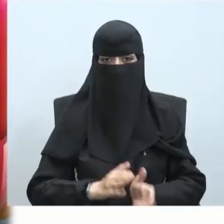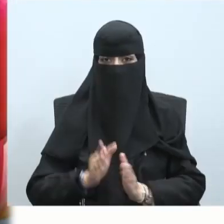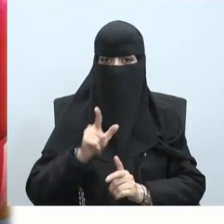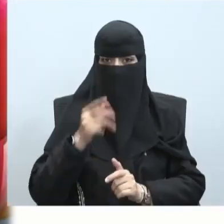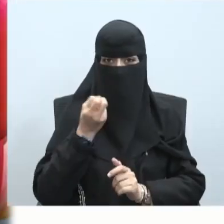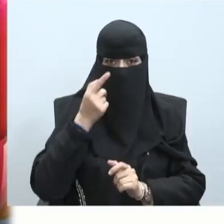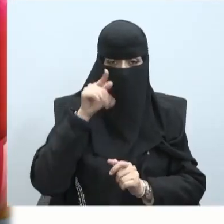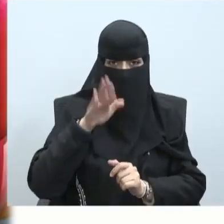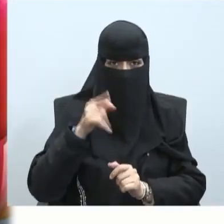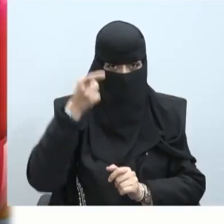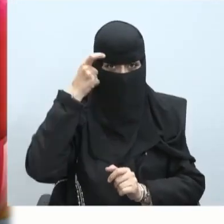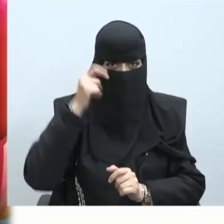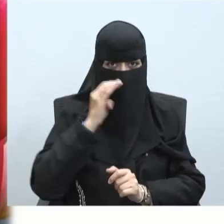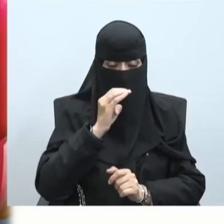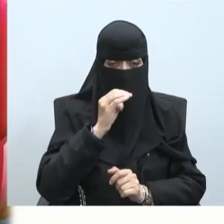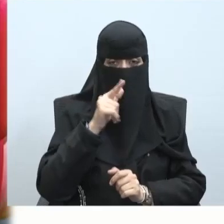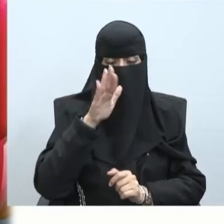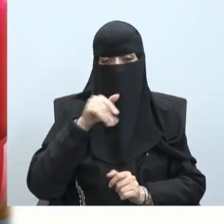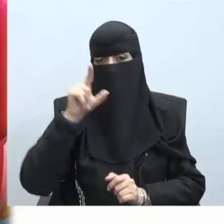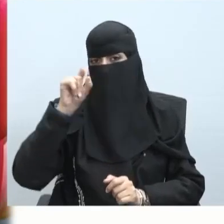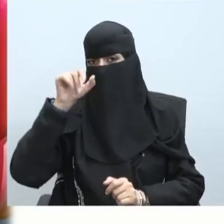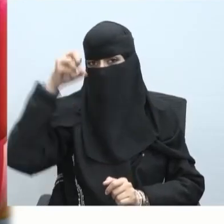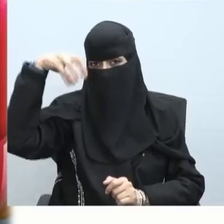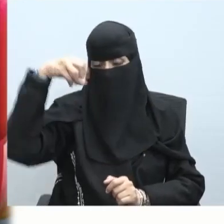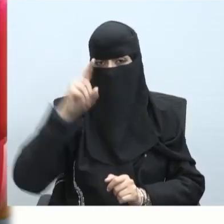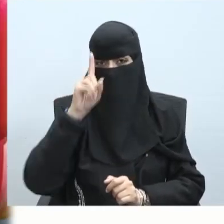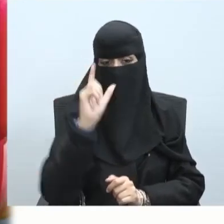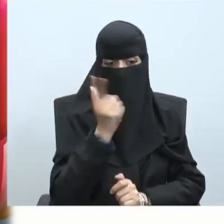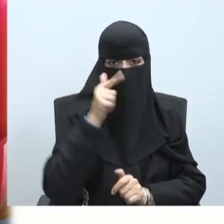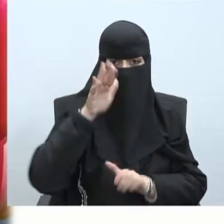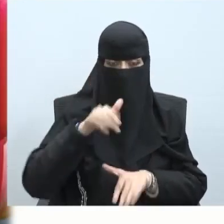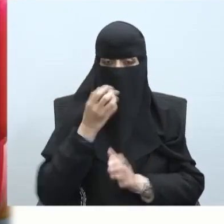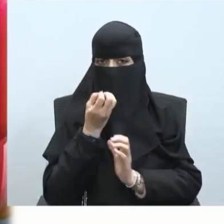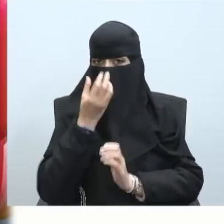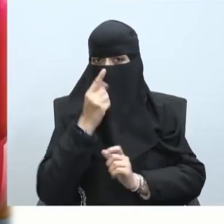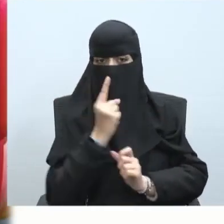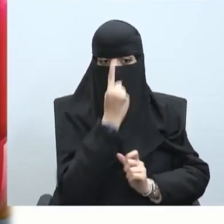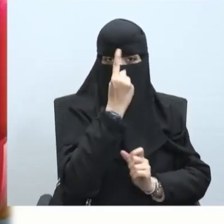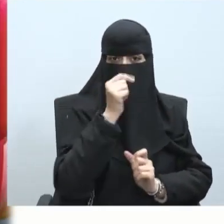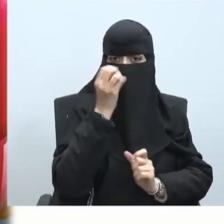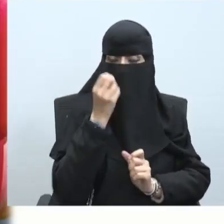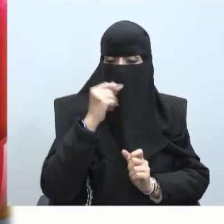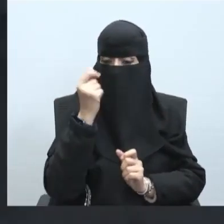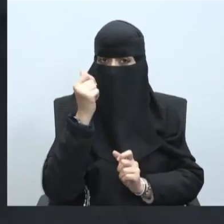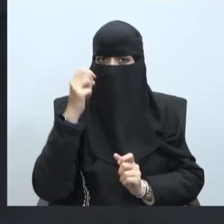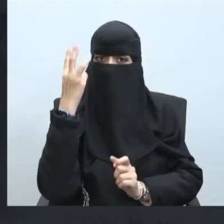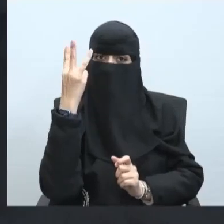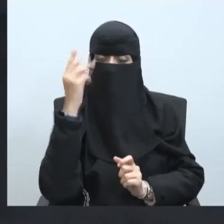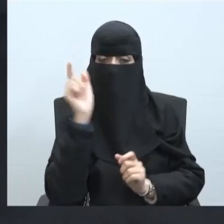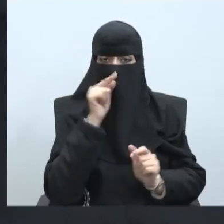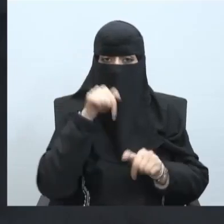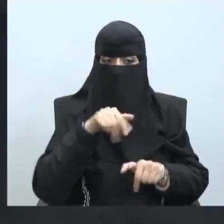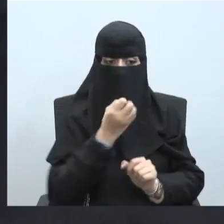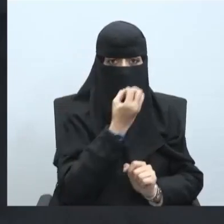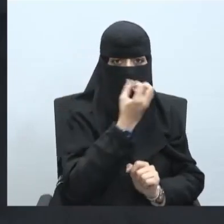هاي مبدعين صوت الاجابه بارك الله فيكم اذا اذا كان ثمن الزهره الواحده ثلاث ريالات فمن